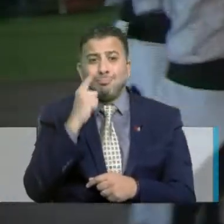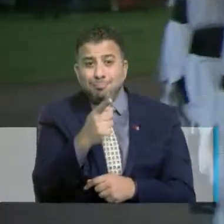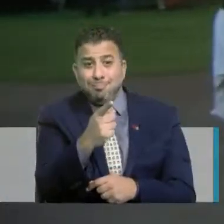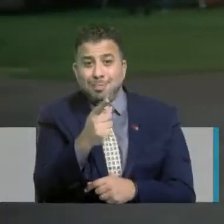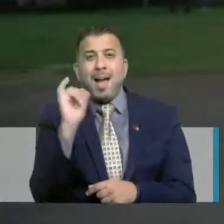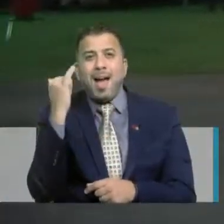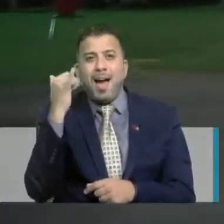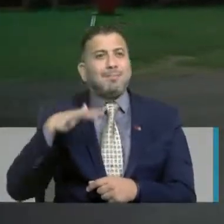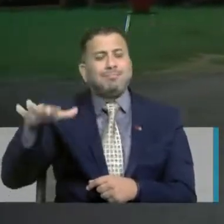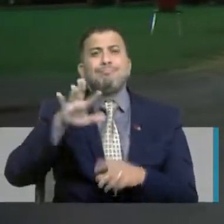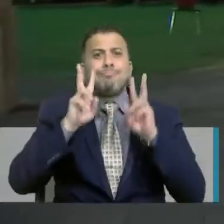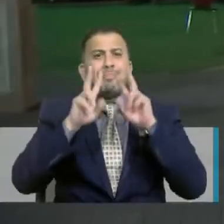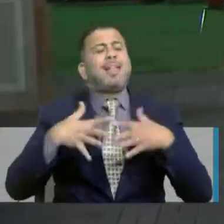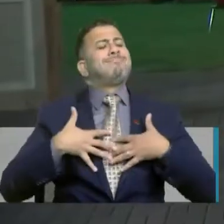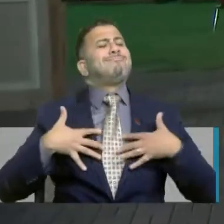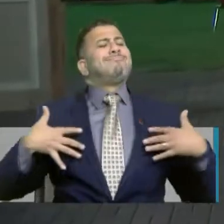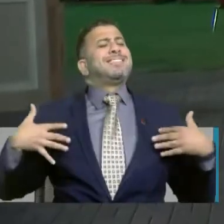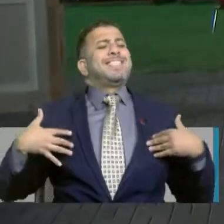الحاضرين.